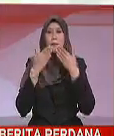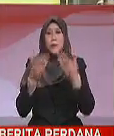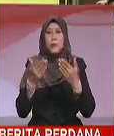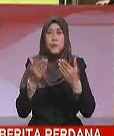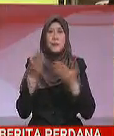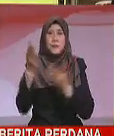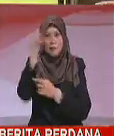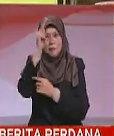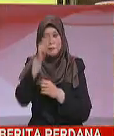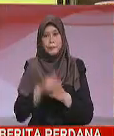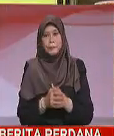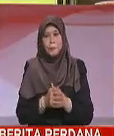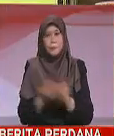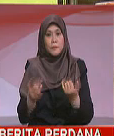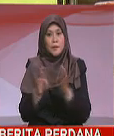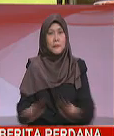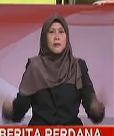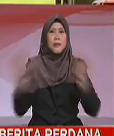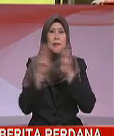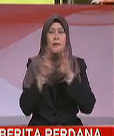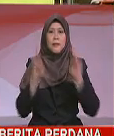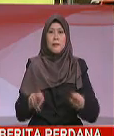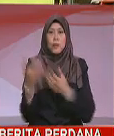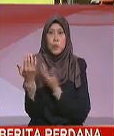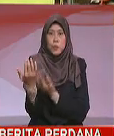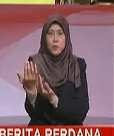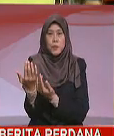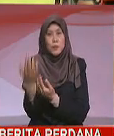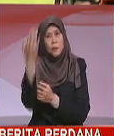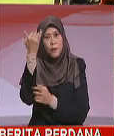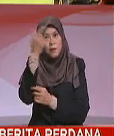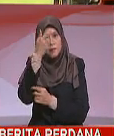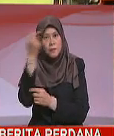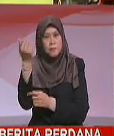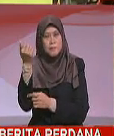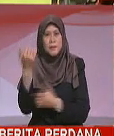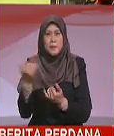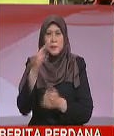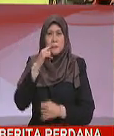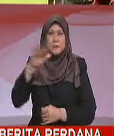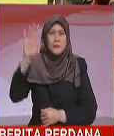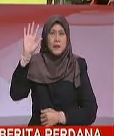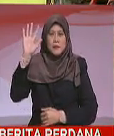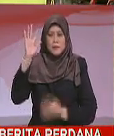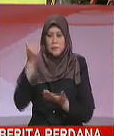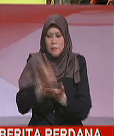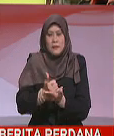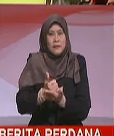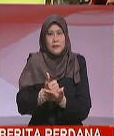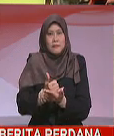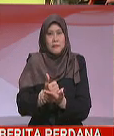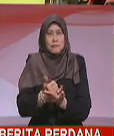for. Inilah satu berita yang rakyat nanti-nanti kan. Pasal apa, kita dah terlalu lama dah berkurung, tak macam dulu